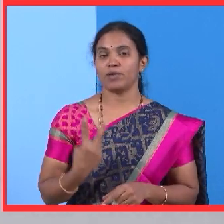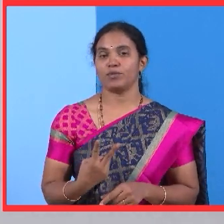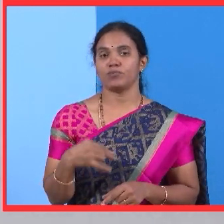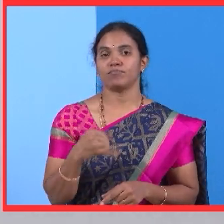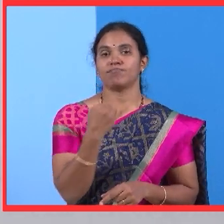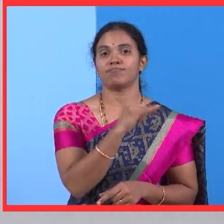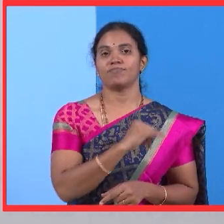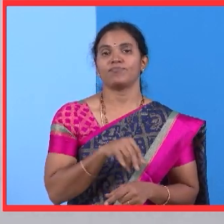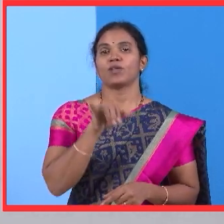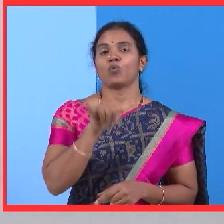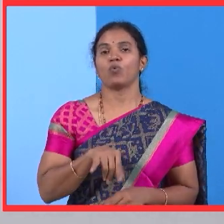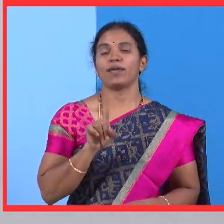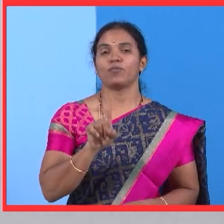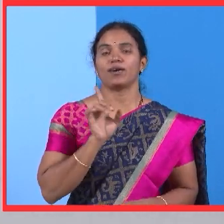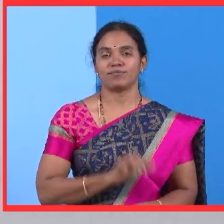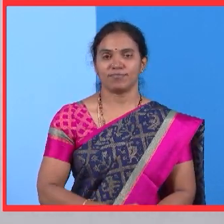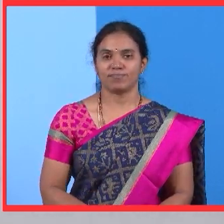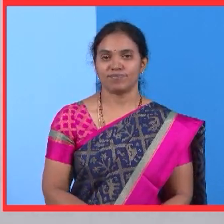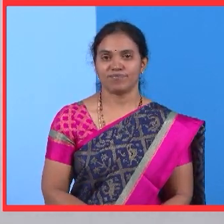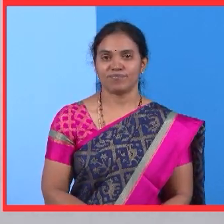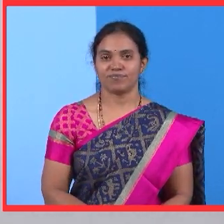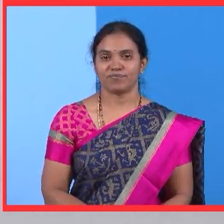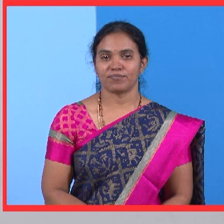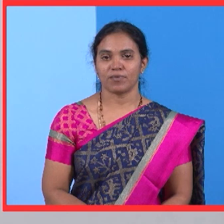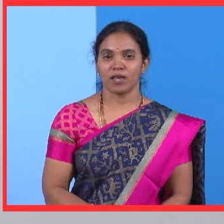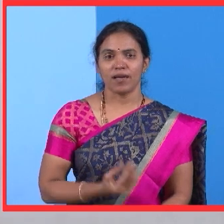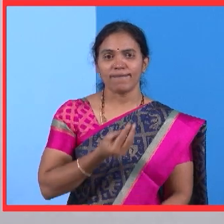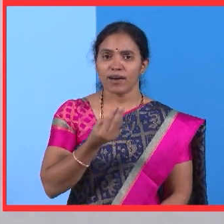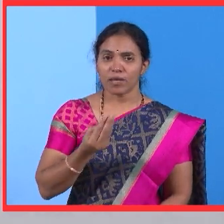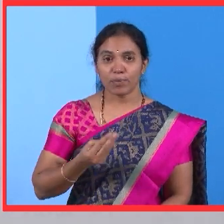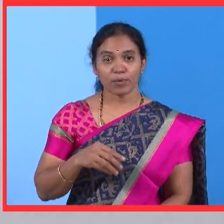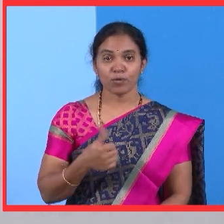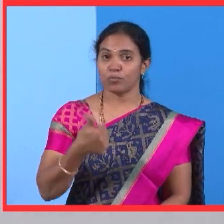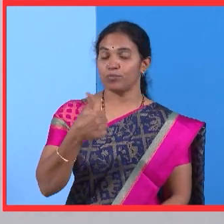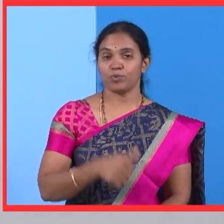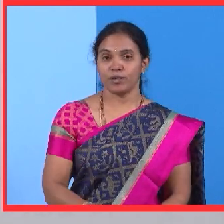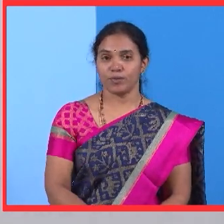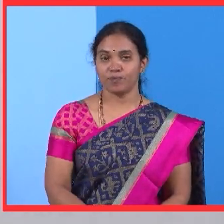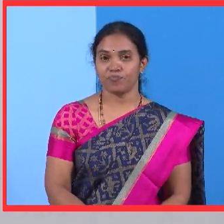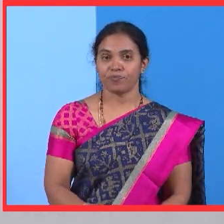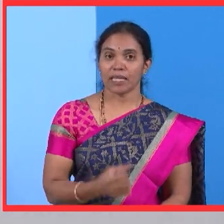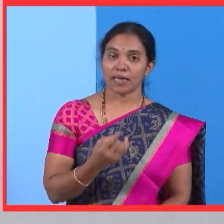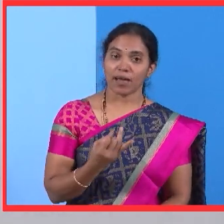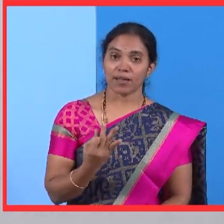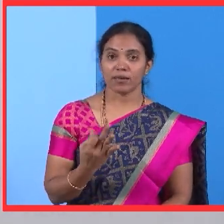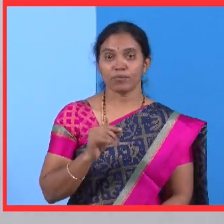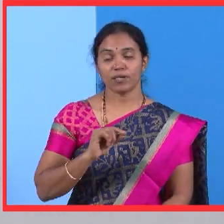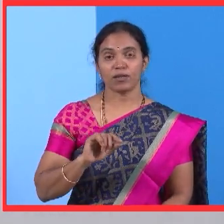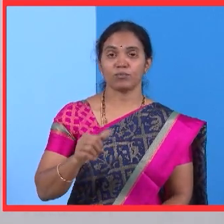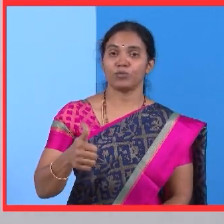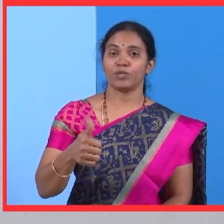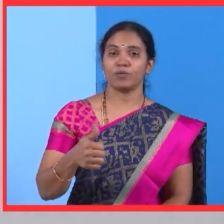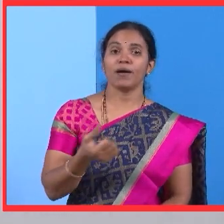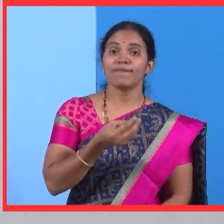வரைபடத்தில் பார்த்தீங்கன்னா இந்த டிஸ்டன்ஸ் மாறாது அப்படின்னு சொல்லலாம். கணக்கீட்டு முறையாகவும் சொல்லலாம், அல்ல வரைபடத்தின்